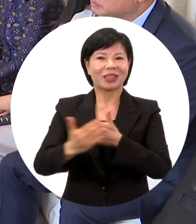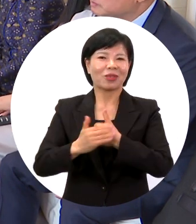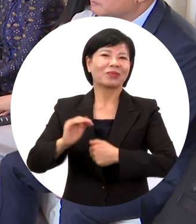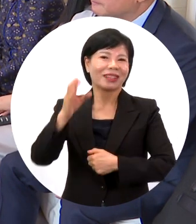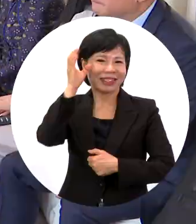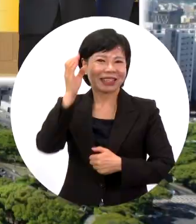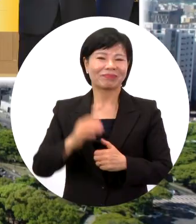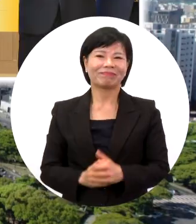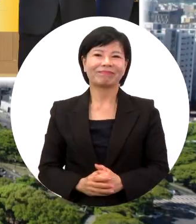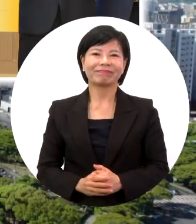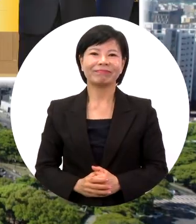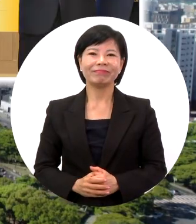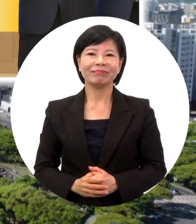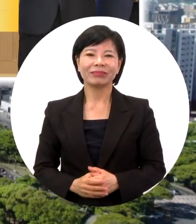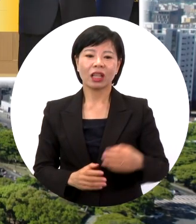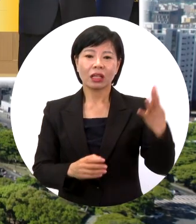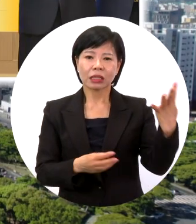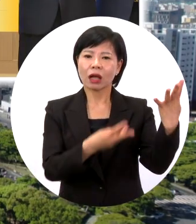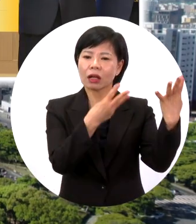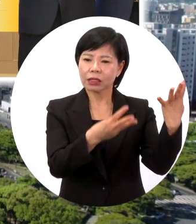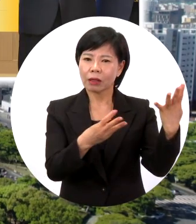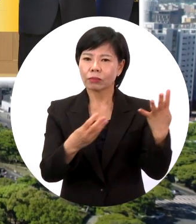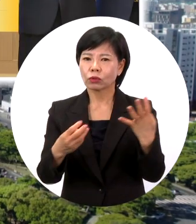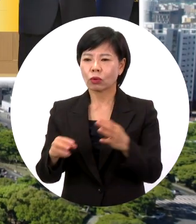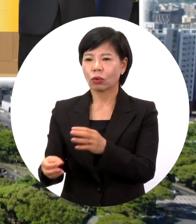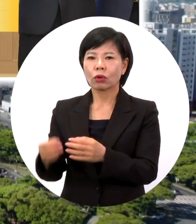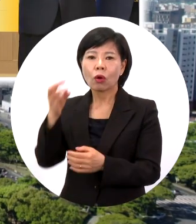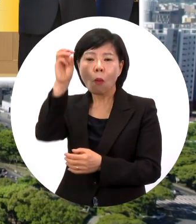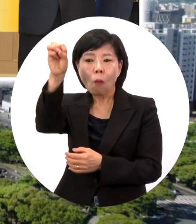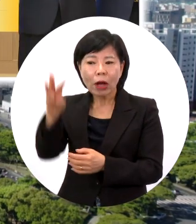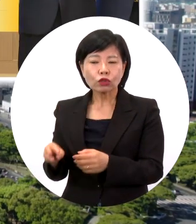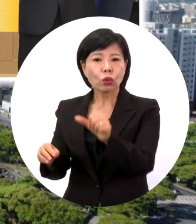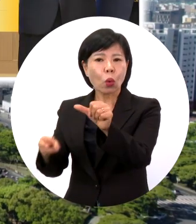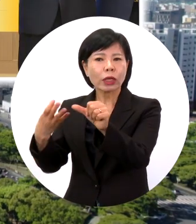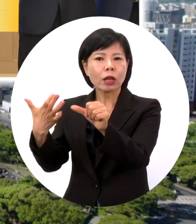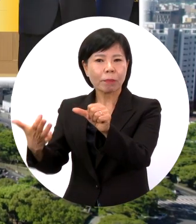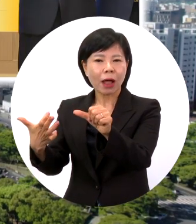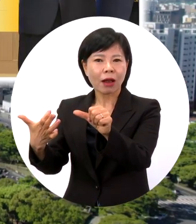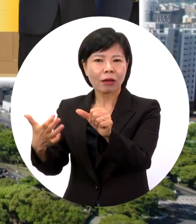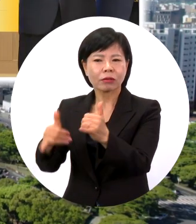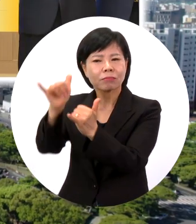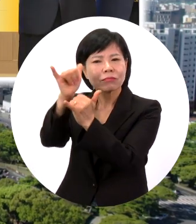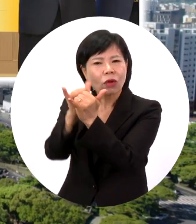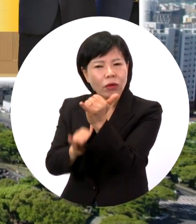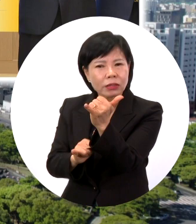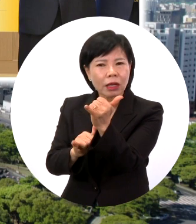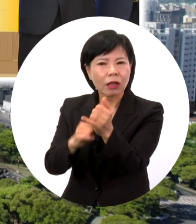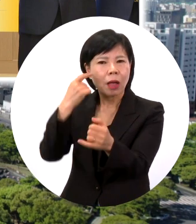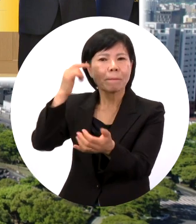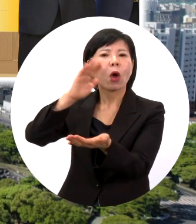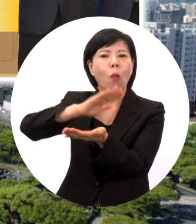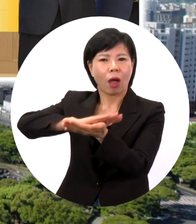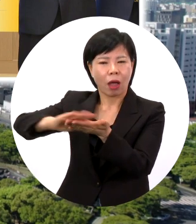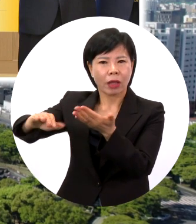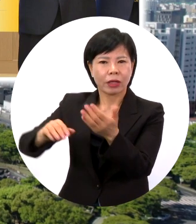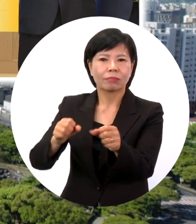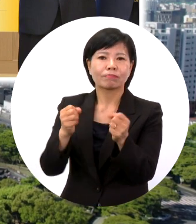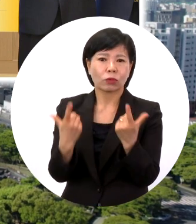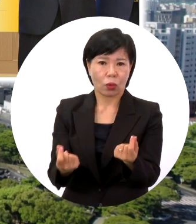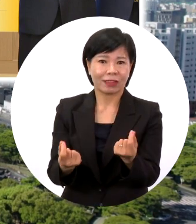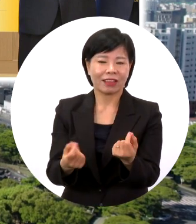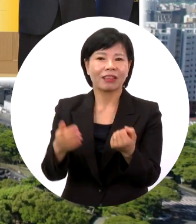것으로 기대합니다. 제주 4.3과 광주 5.18에는 민주평화의 역사이자 상징이라는 공통분모가